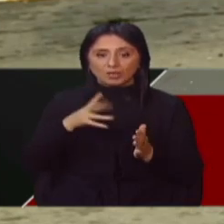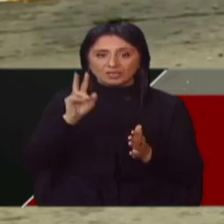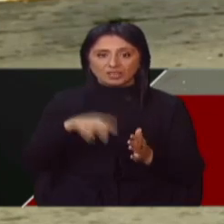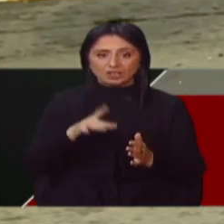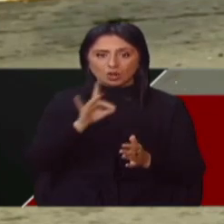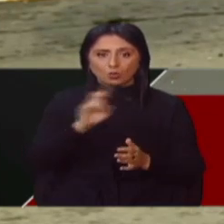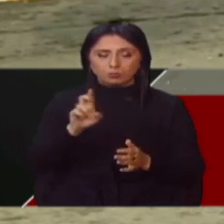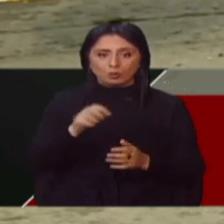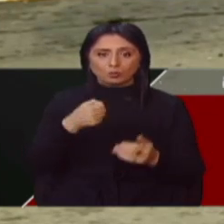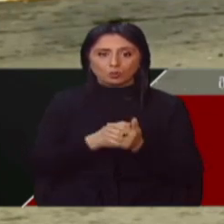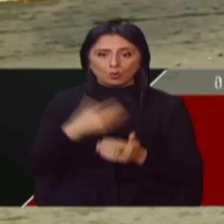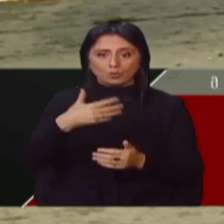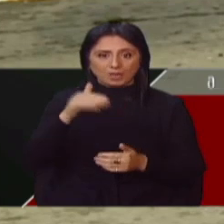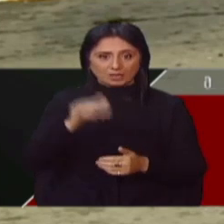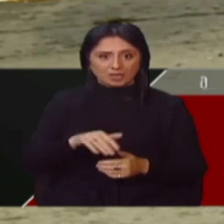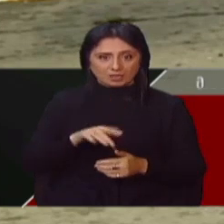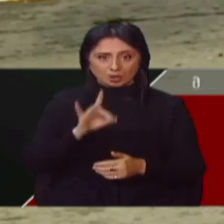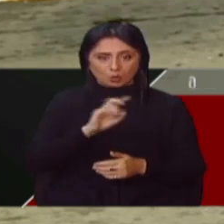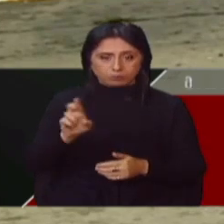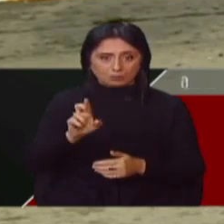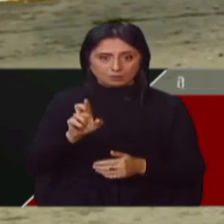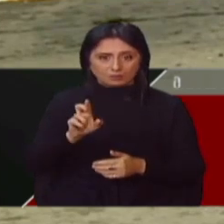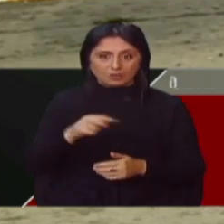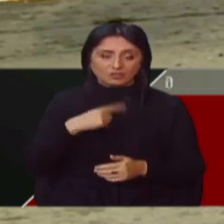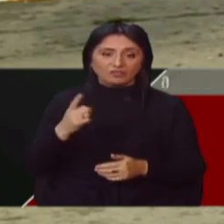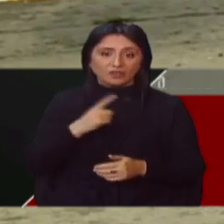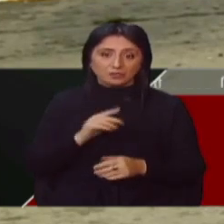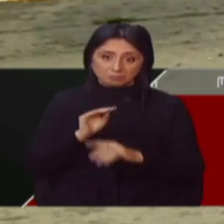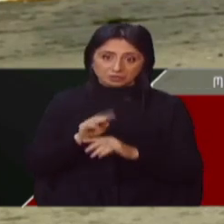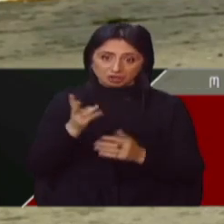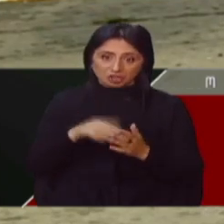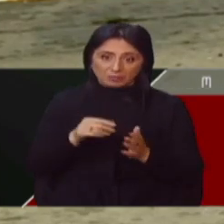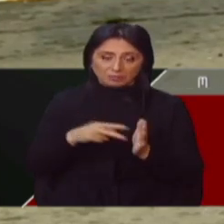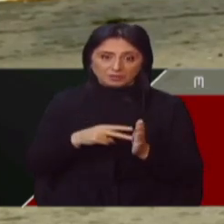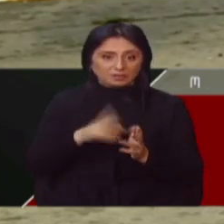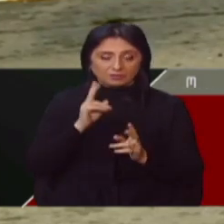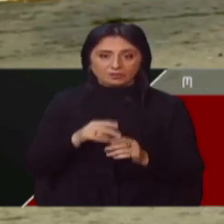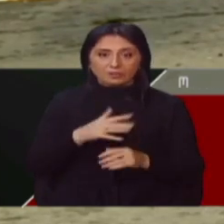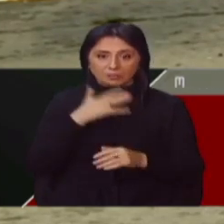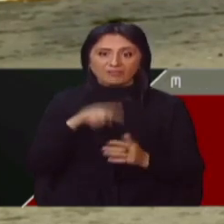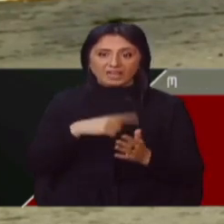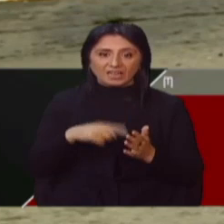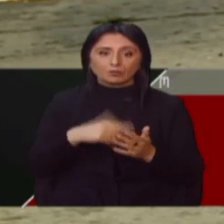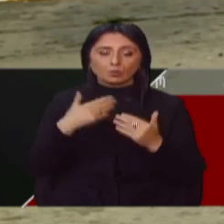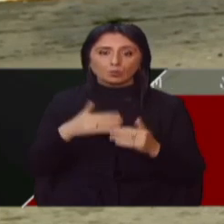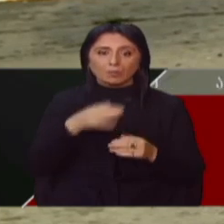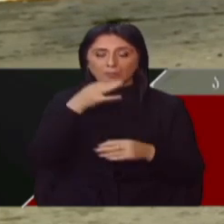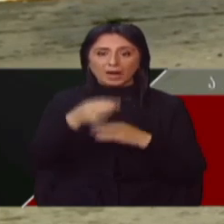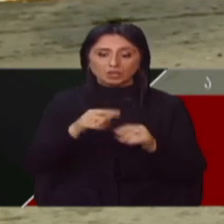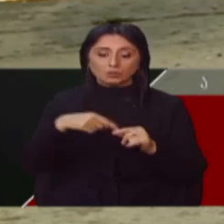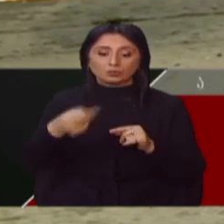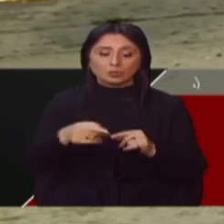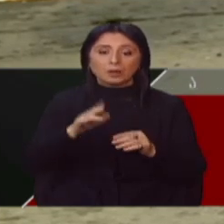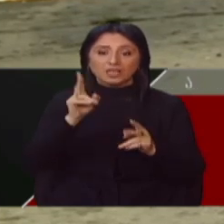რუსული რუბლიდან 50000 რუსულ რუბლამდე. Ჩვენ ველოდებით შეხვედრის დასრულებას და ძალიან ბევრ კითხვაზე უკვე პასუხი